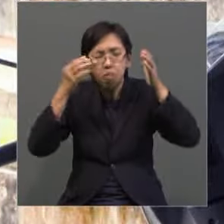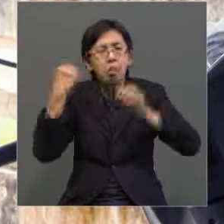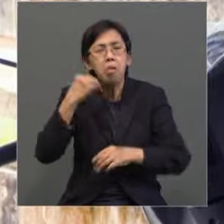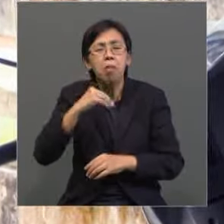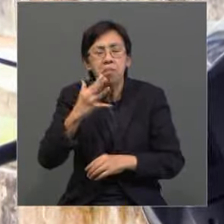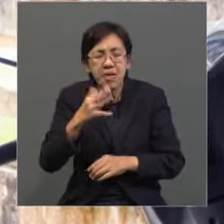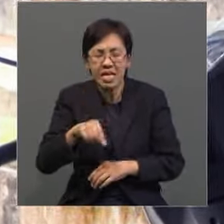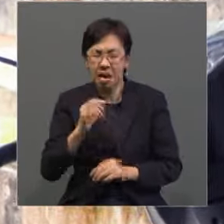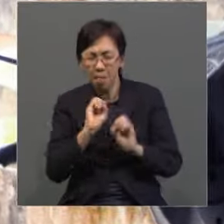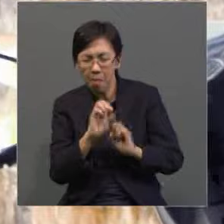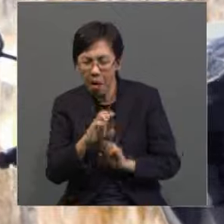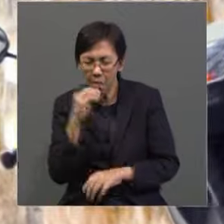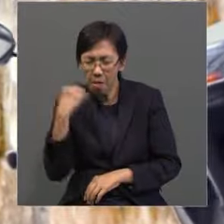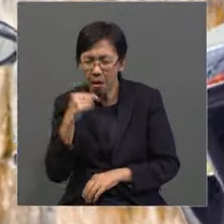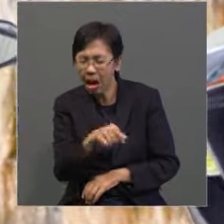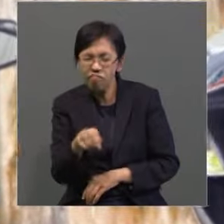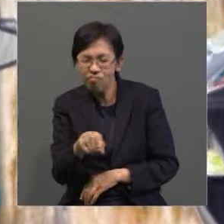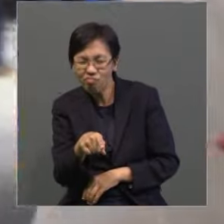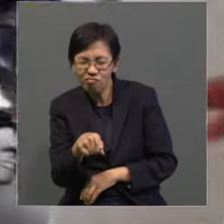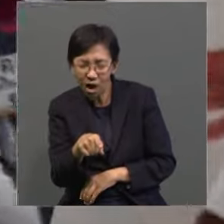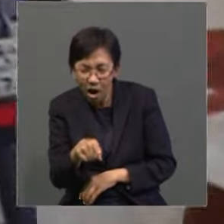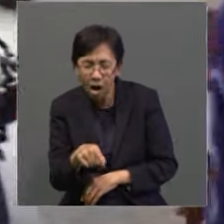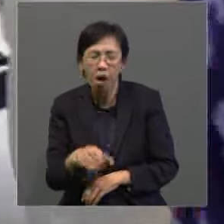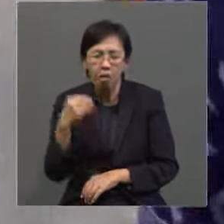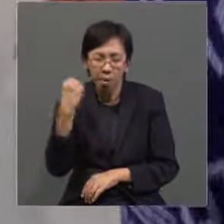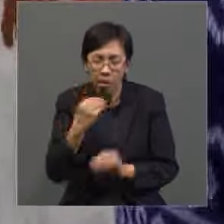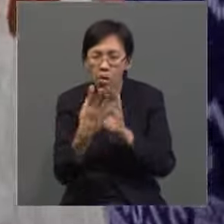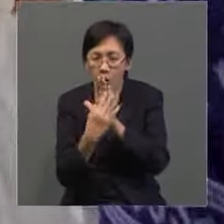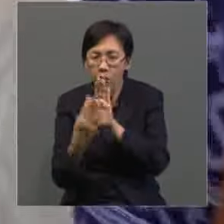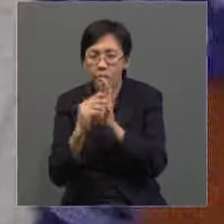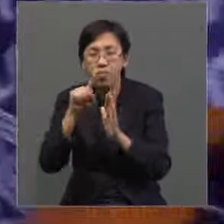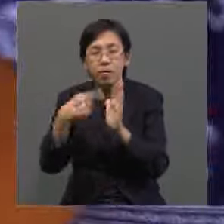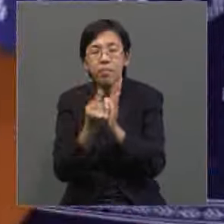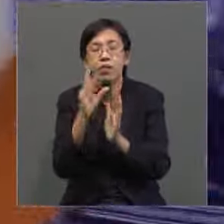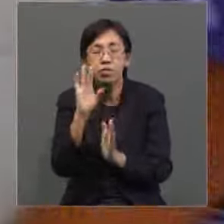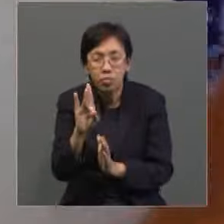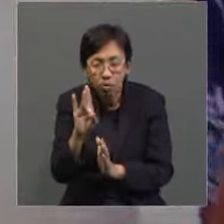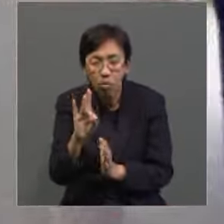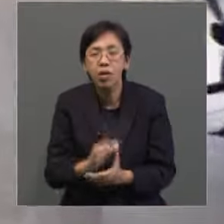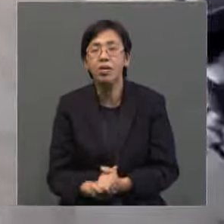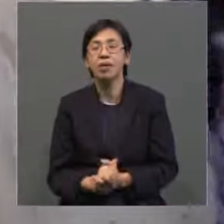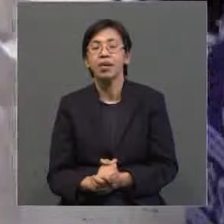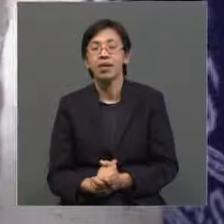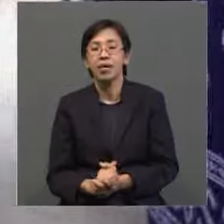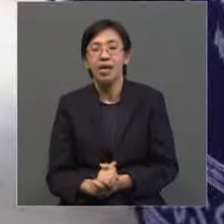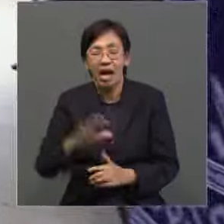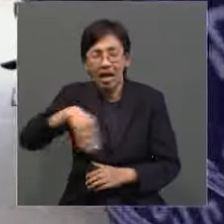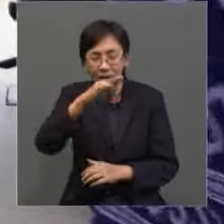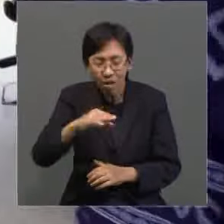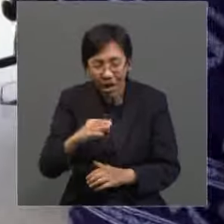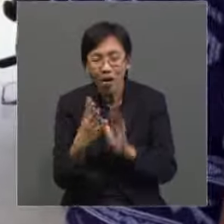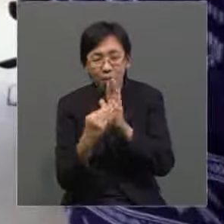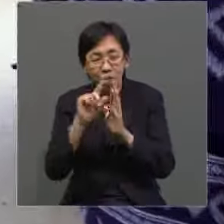ภัยนะครับแต่เมื่อเราเข้าสู่กระบวนการนะครับผ่านการอบรม8ชั่วโมงนะครับผ่านการสร้างภาพจำนะครับ